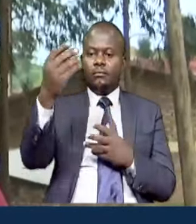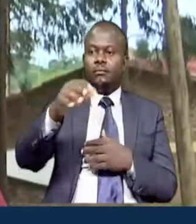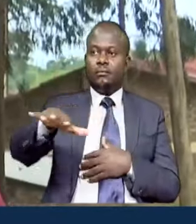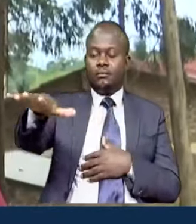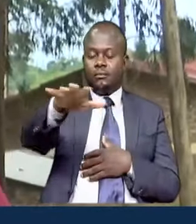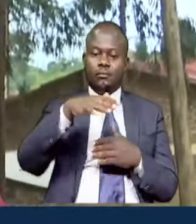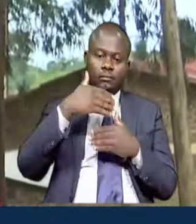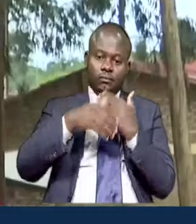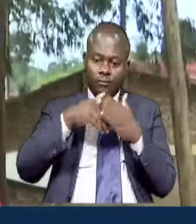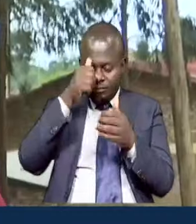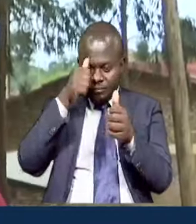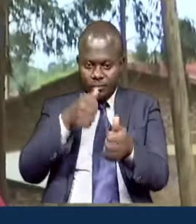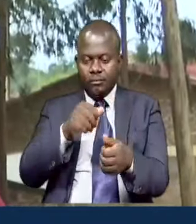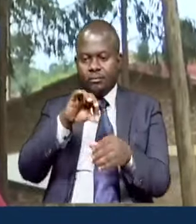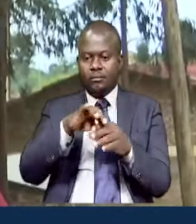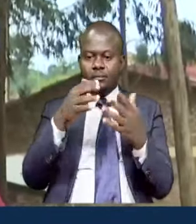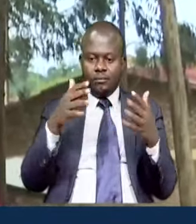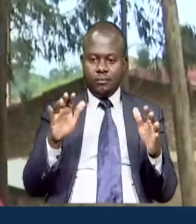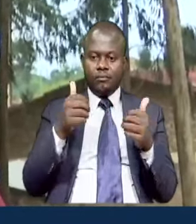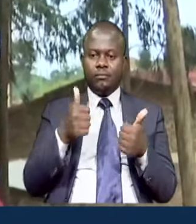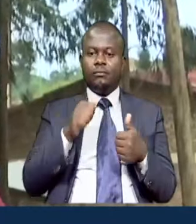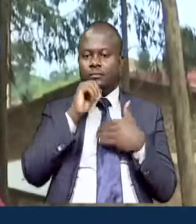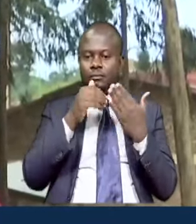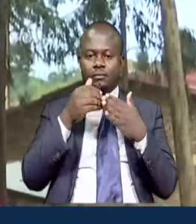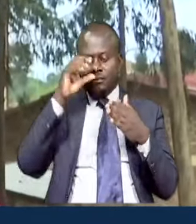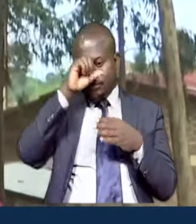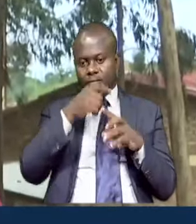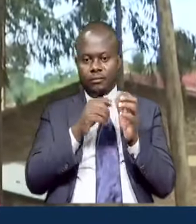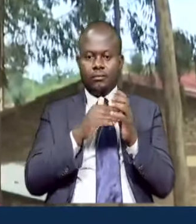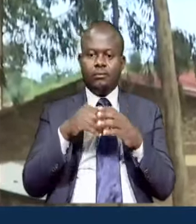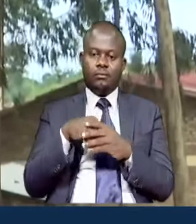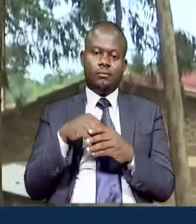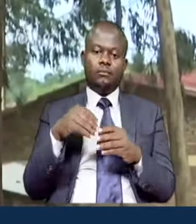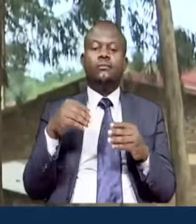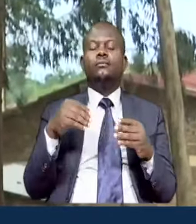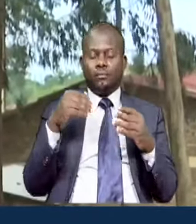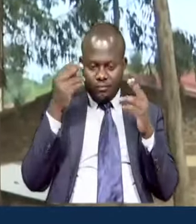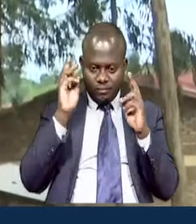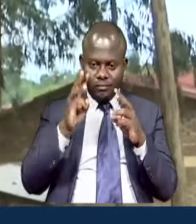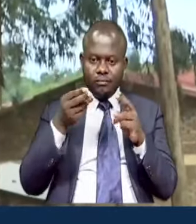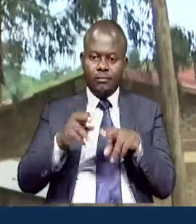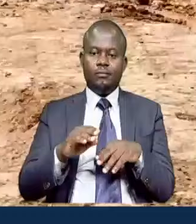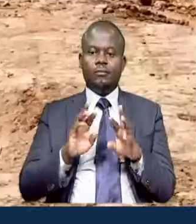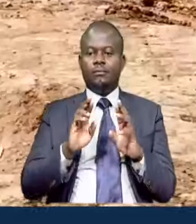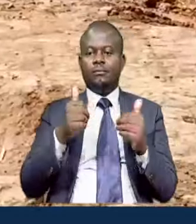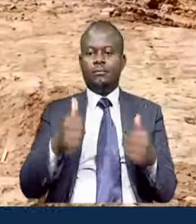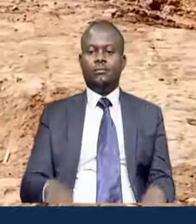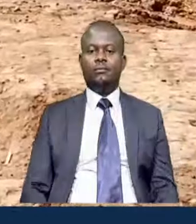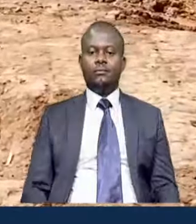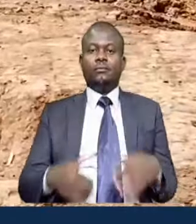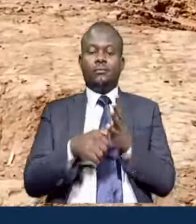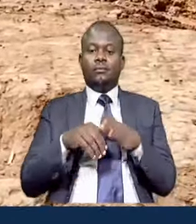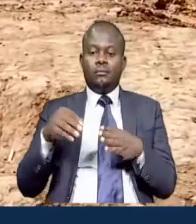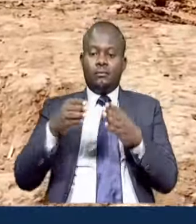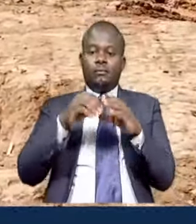ngo tube twakurikira amatora tuyasoze neza ibyo ntago byabo tuzabikora kandi mu mucyo ubukwe bwacu buzagira neza turi kubwitegura neza cyane ikibazo